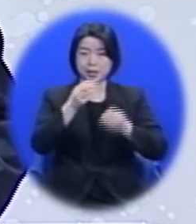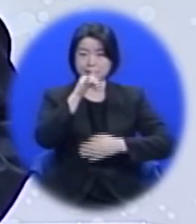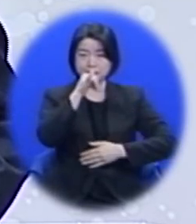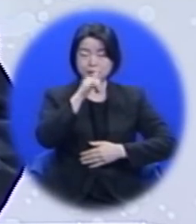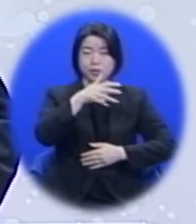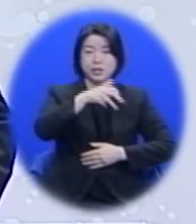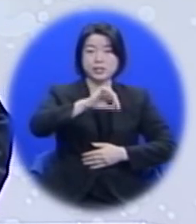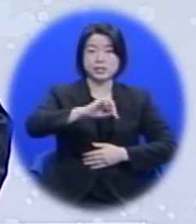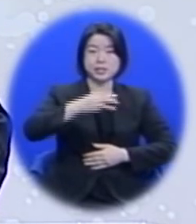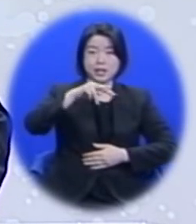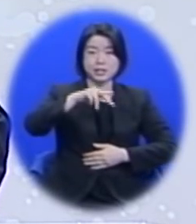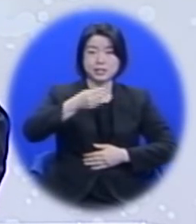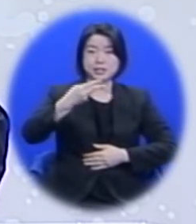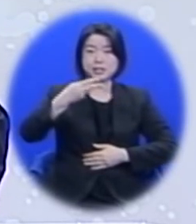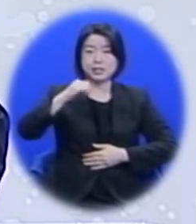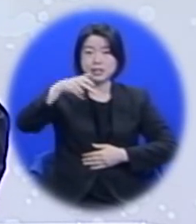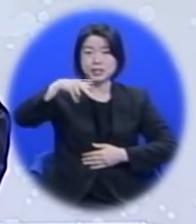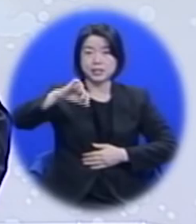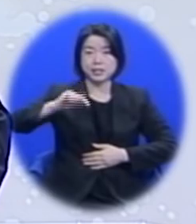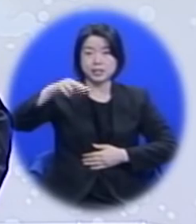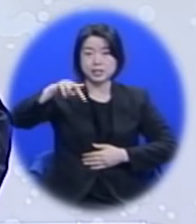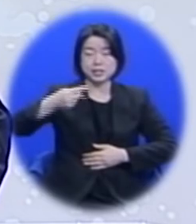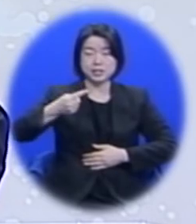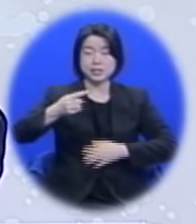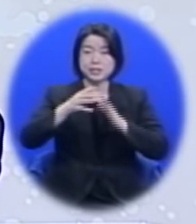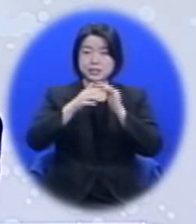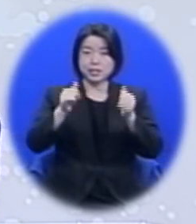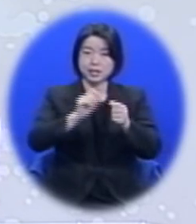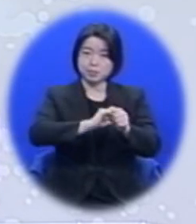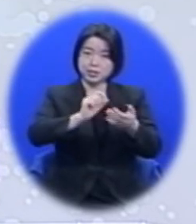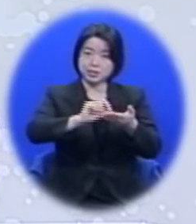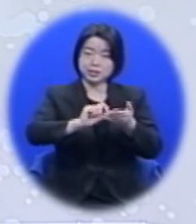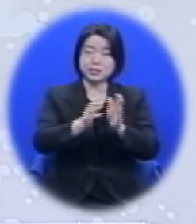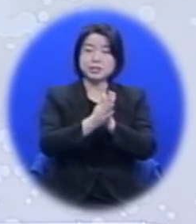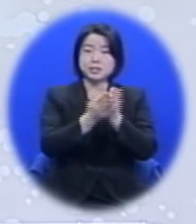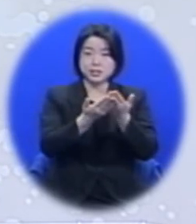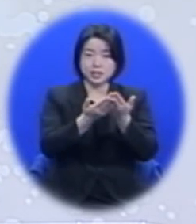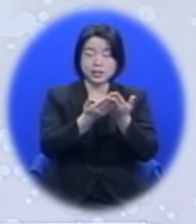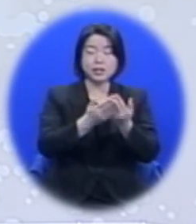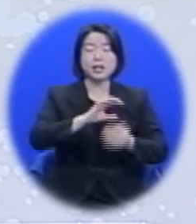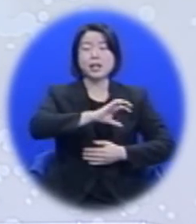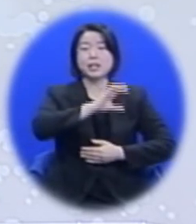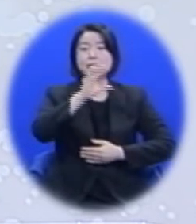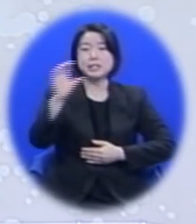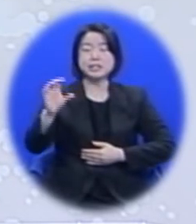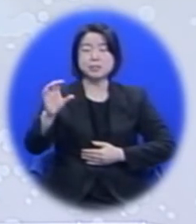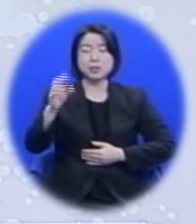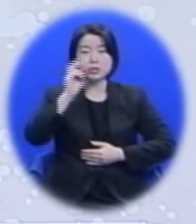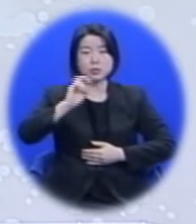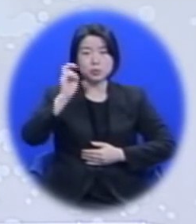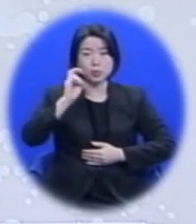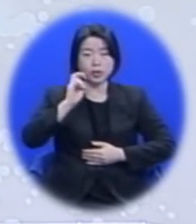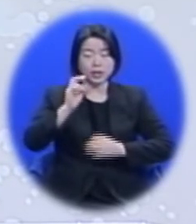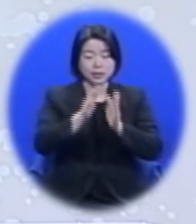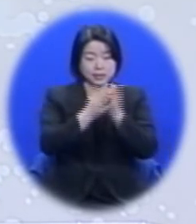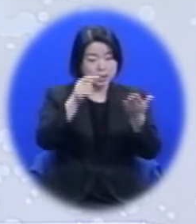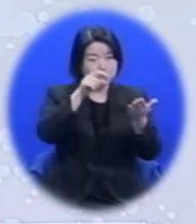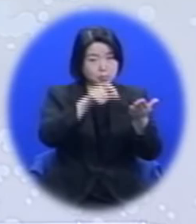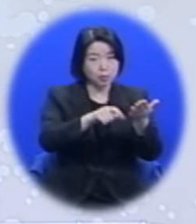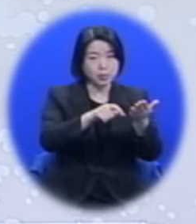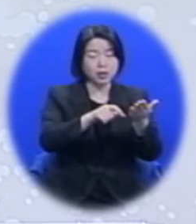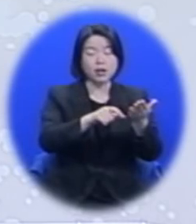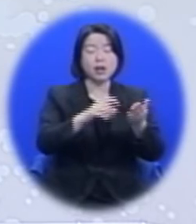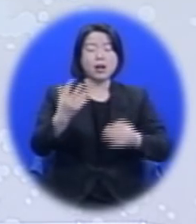디킨스가 쓴 소설 크리스마스 캐롤에 보면 성탄절의 기쁨을 모르는 어떤 한 사람의